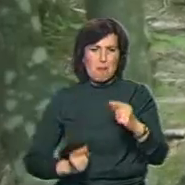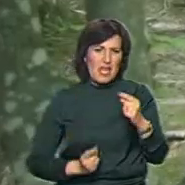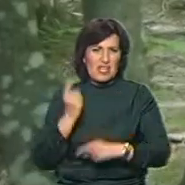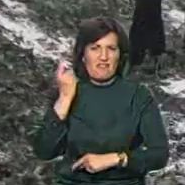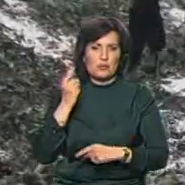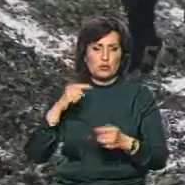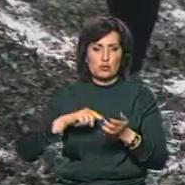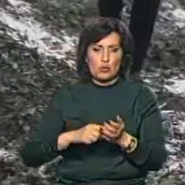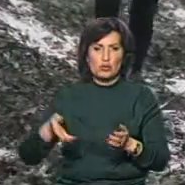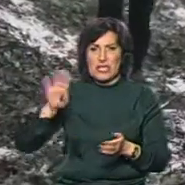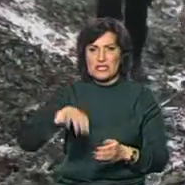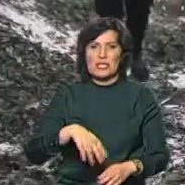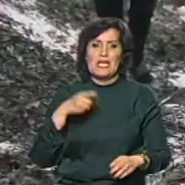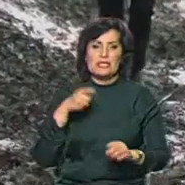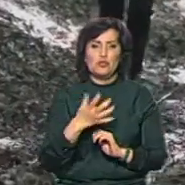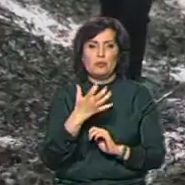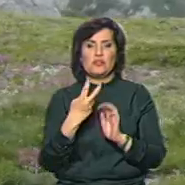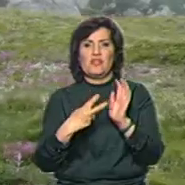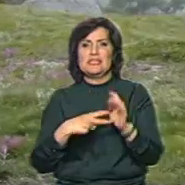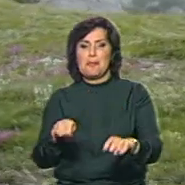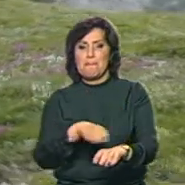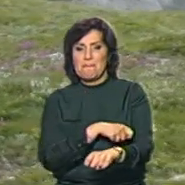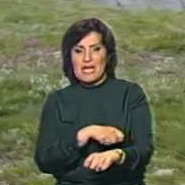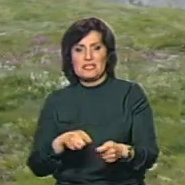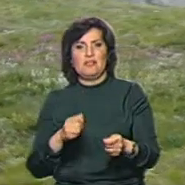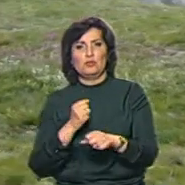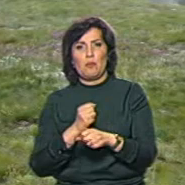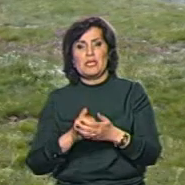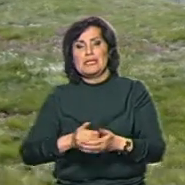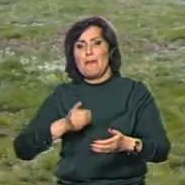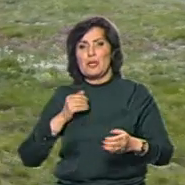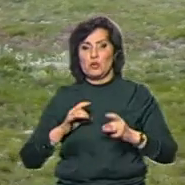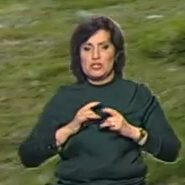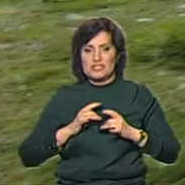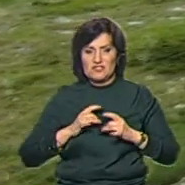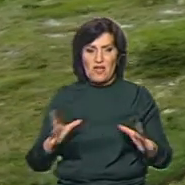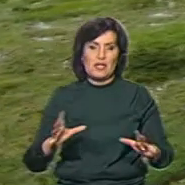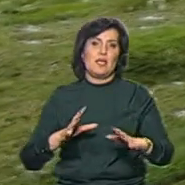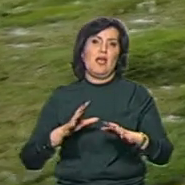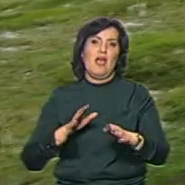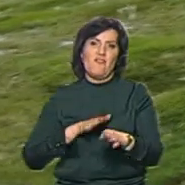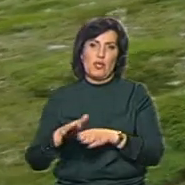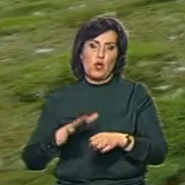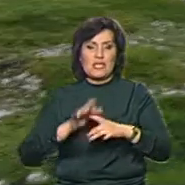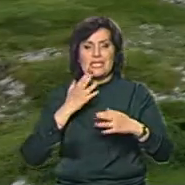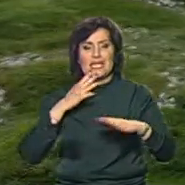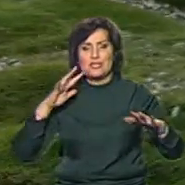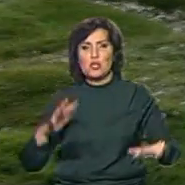на 1527 метрів. Зробили це напередодні свята. На вершині виконали національний гімн кримських